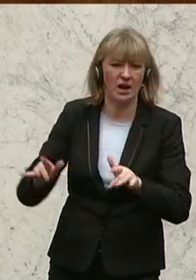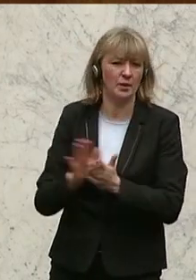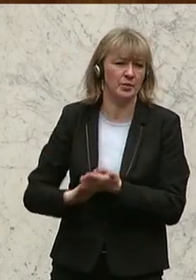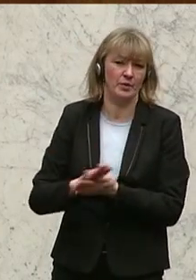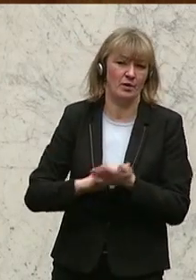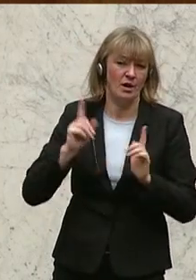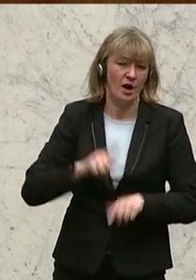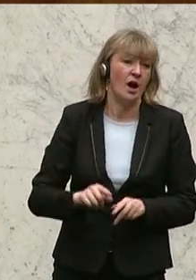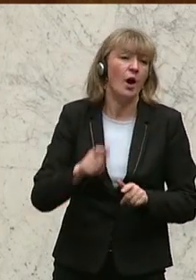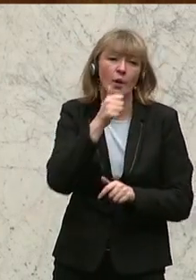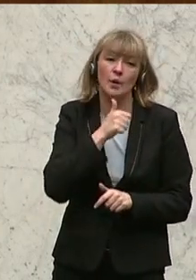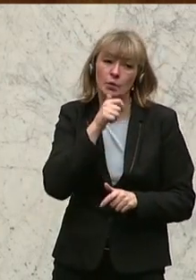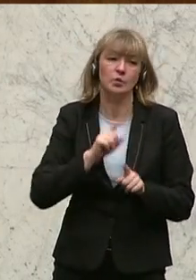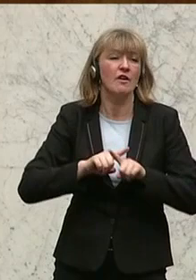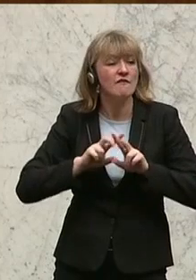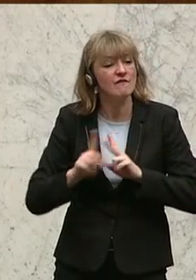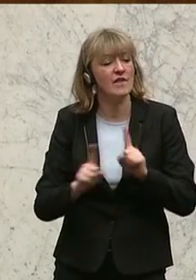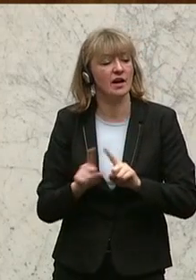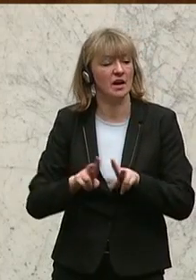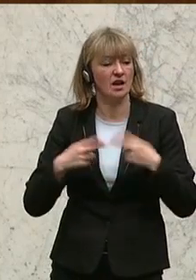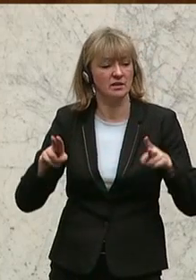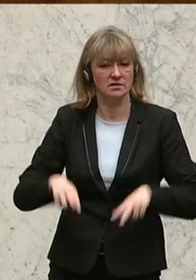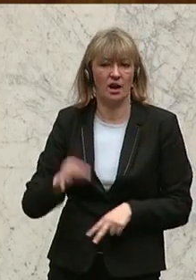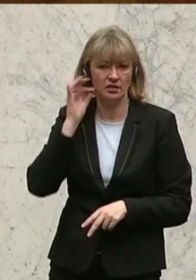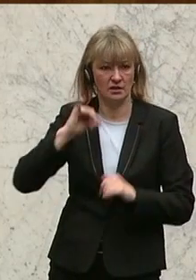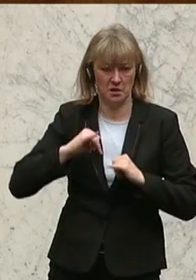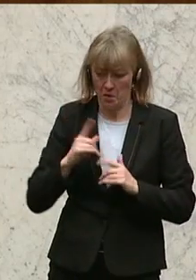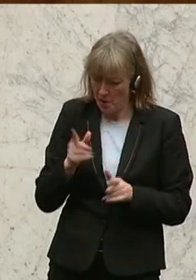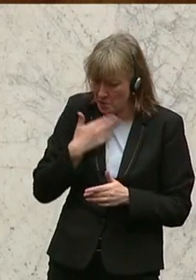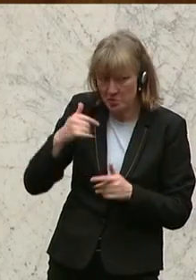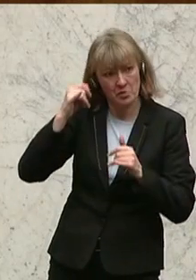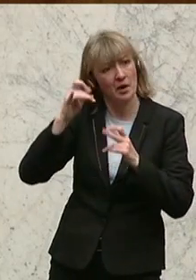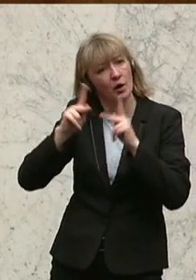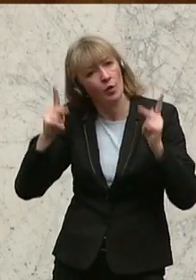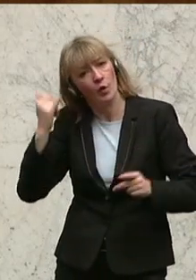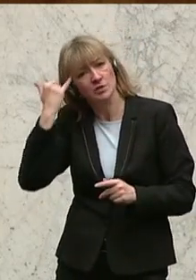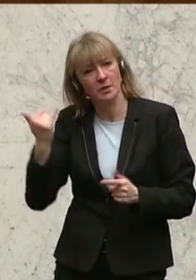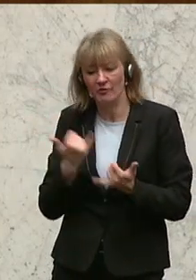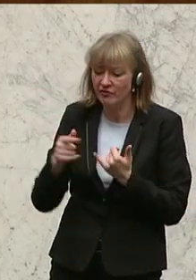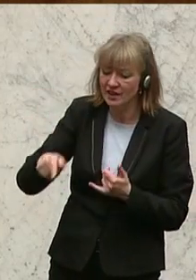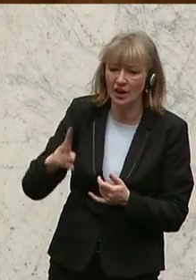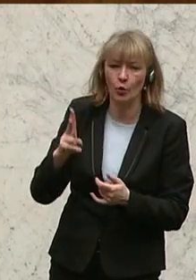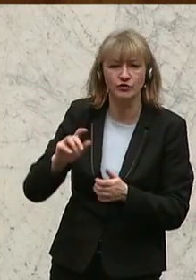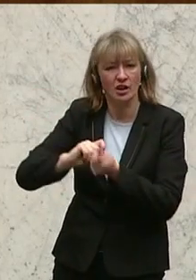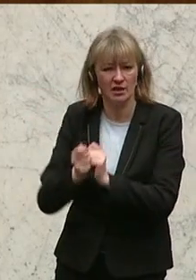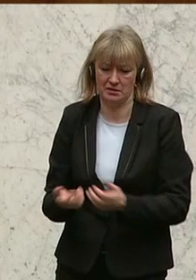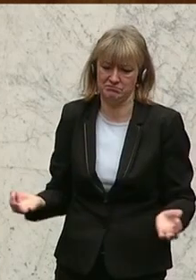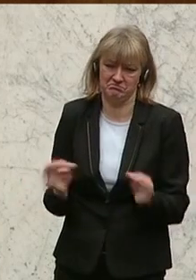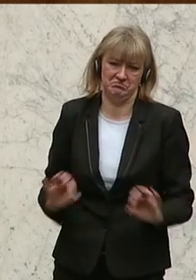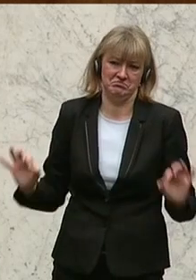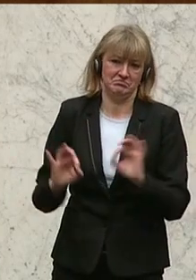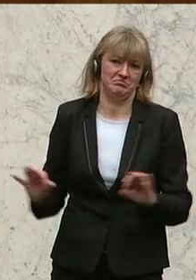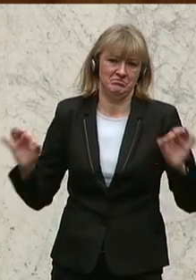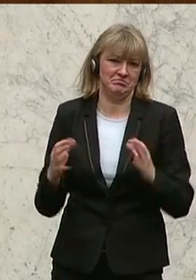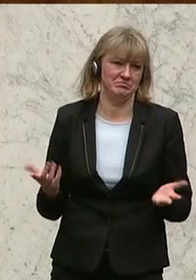grüne Verkehrslandesrätin von Tirol hat kein Konzept, wie sie das bei Kufstein abstellen möchte. Ich stelle fest, weder für